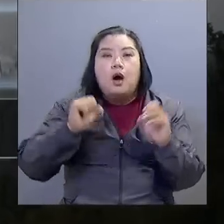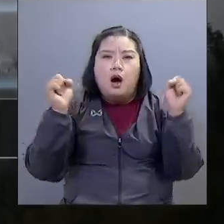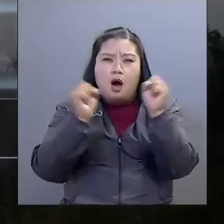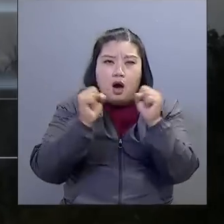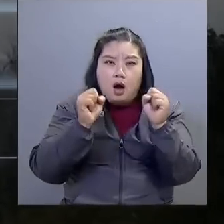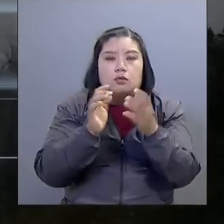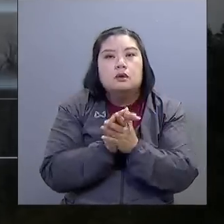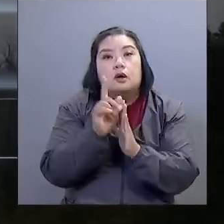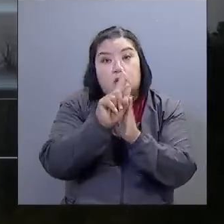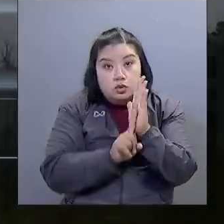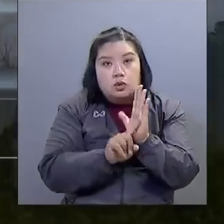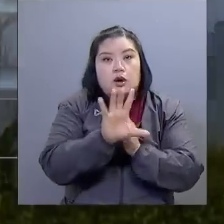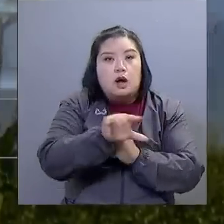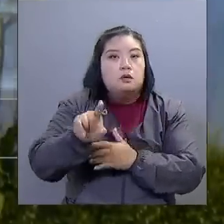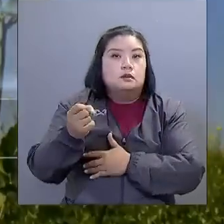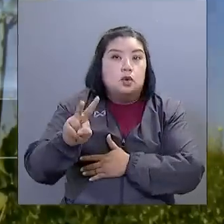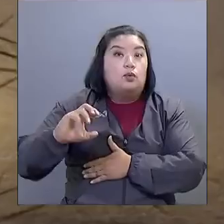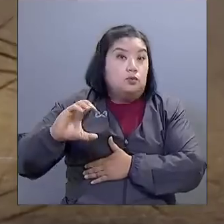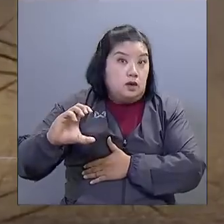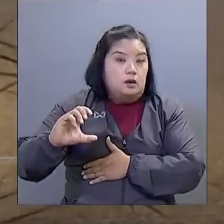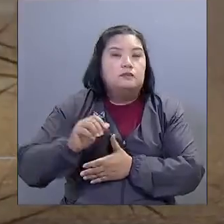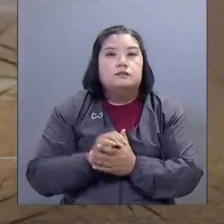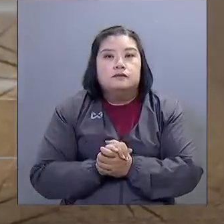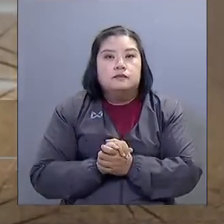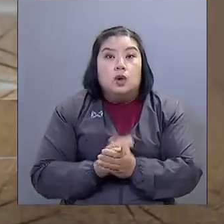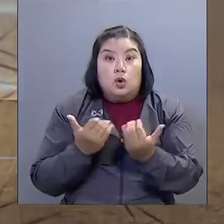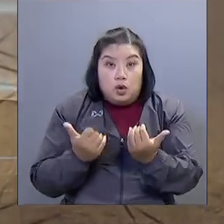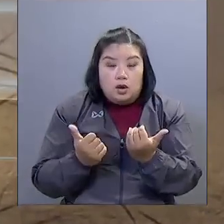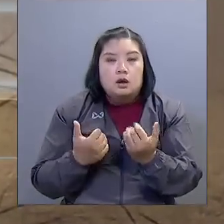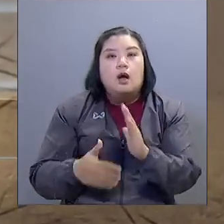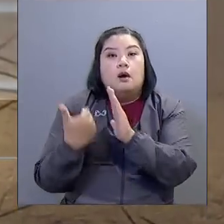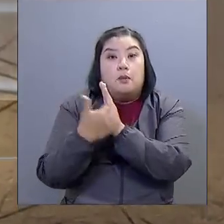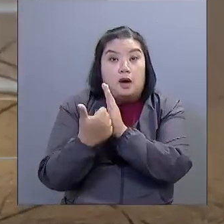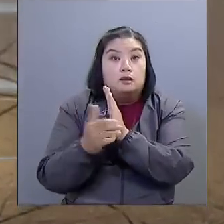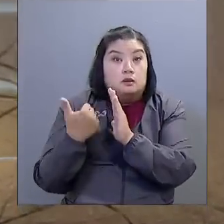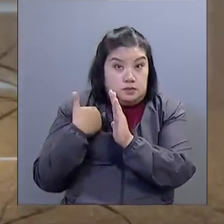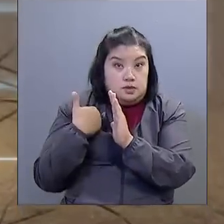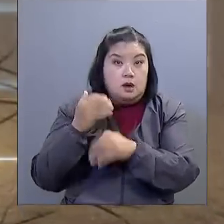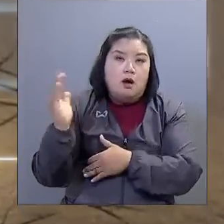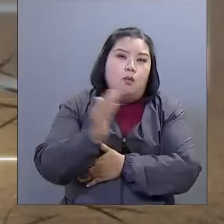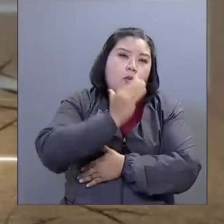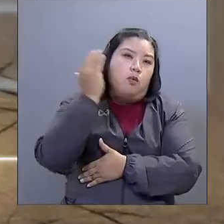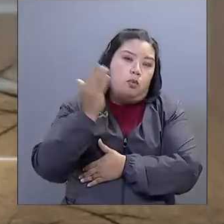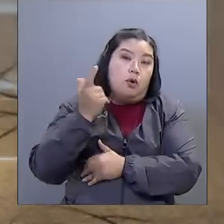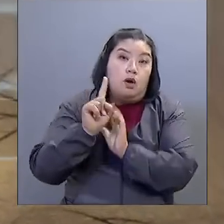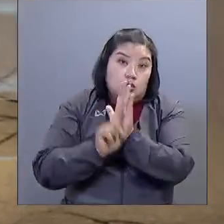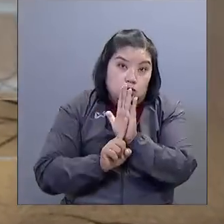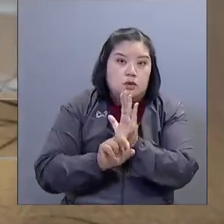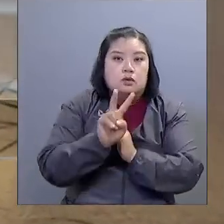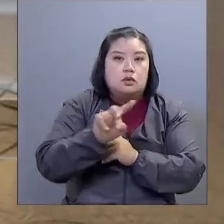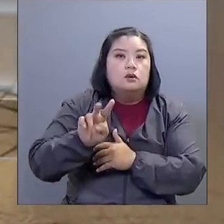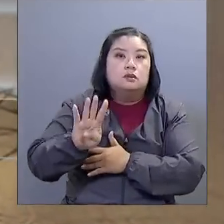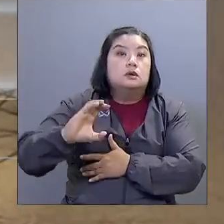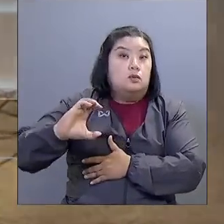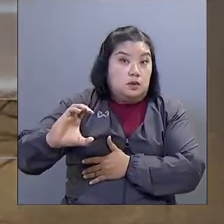อุณหภูมิต่ำสุด 5-12 องศาเซลเซียสภาคตะวันออกเฉียงเหนืออากาศหนาวกับมีลมแรงอุณหภูมิจะลดลงอีก 2-4 องศ